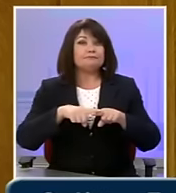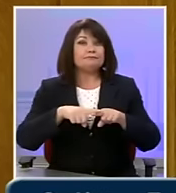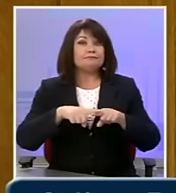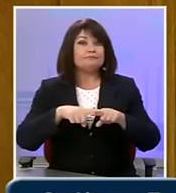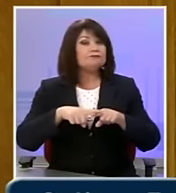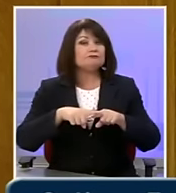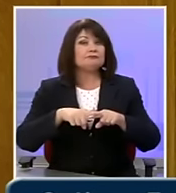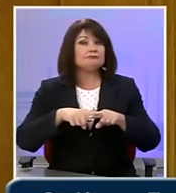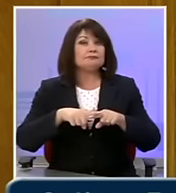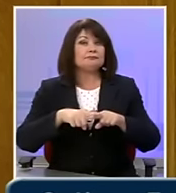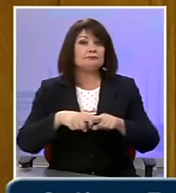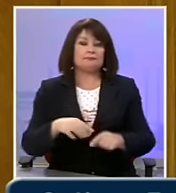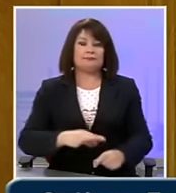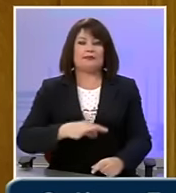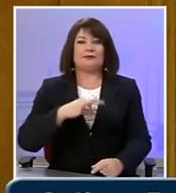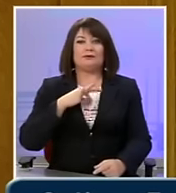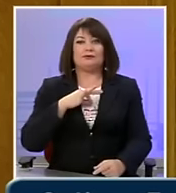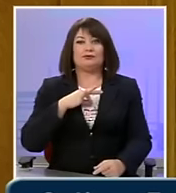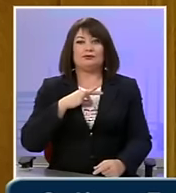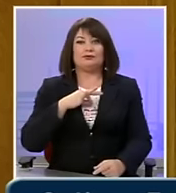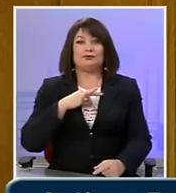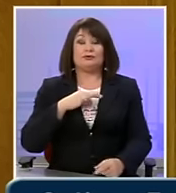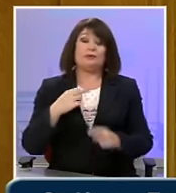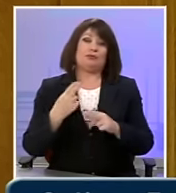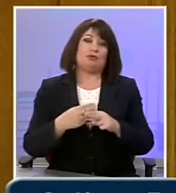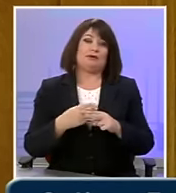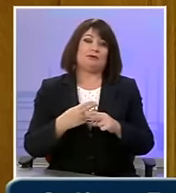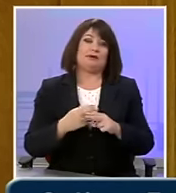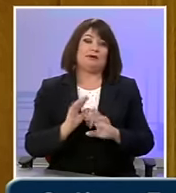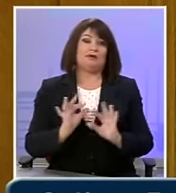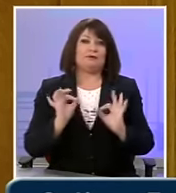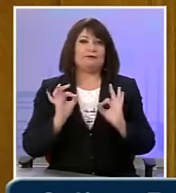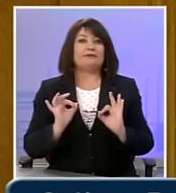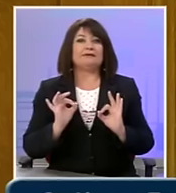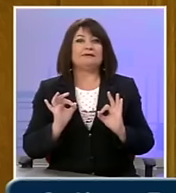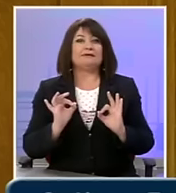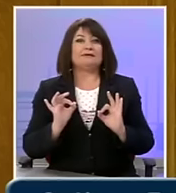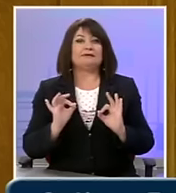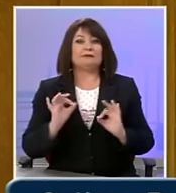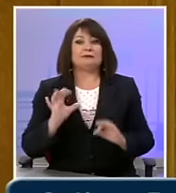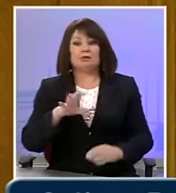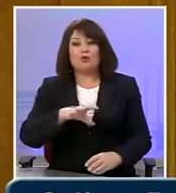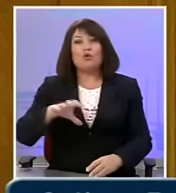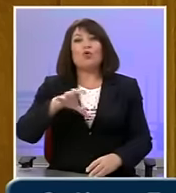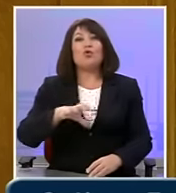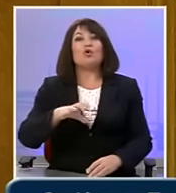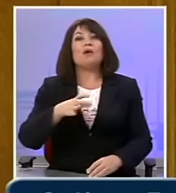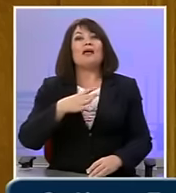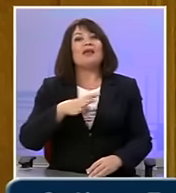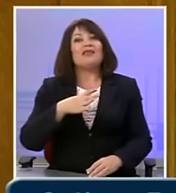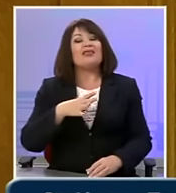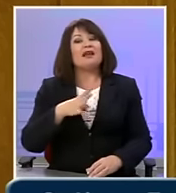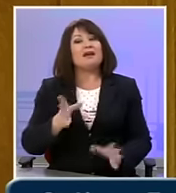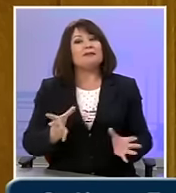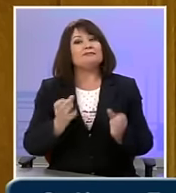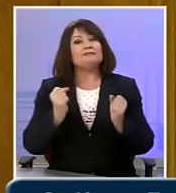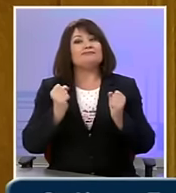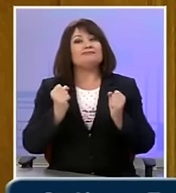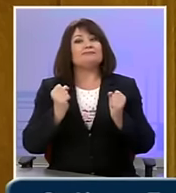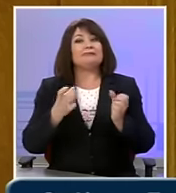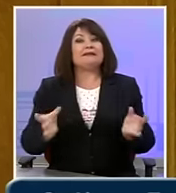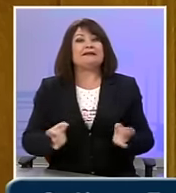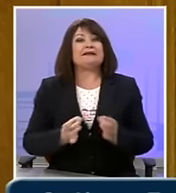οποία η αξιοπρέπεια είναι κάτι σημαντικό. Είναι μια χώρα που θέλει να κρατήσει στα χέρια της την τύχη